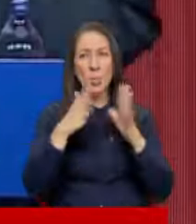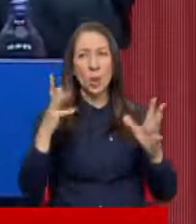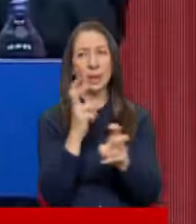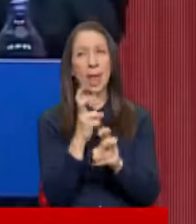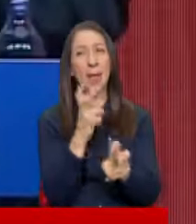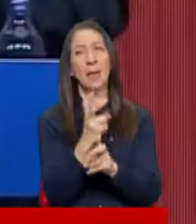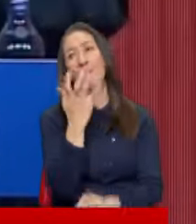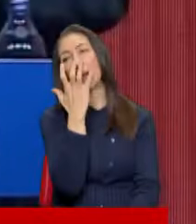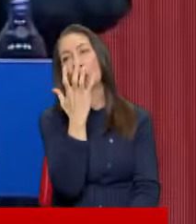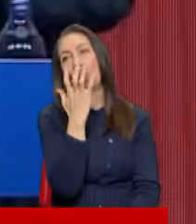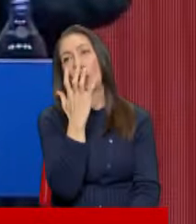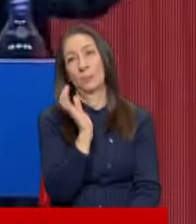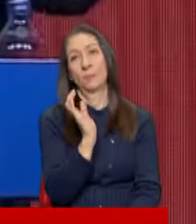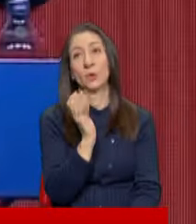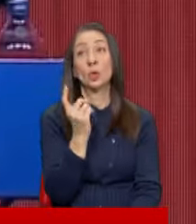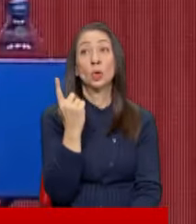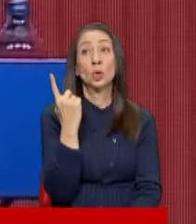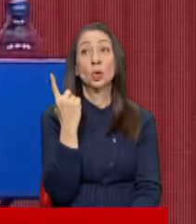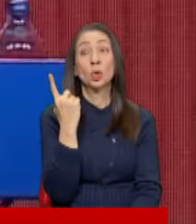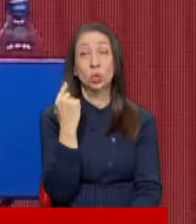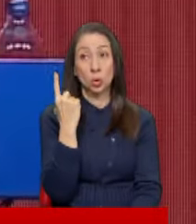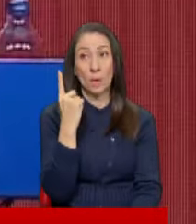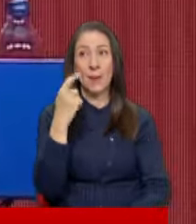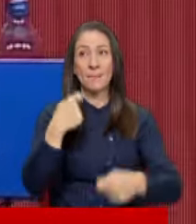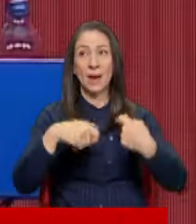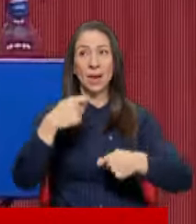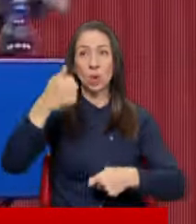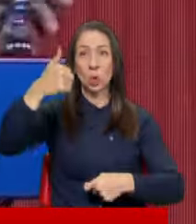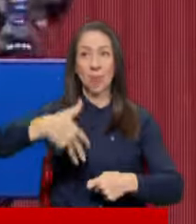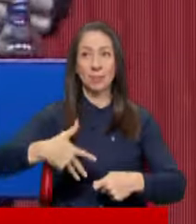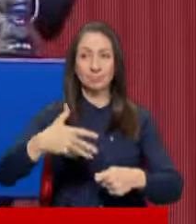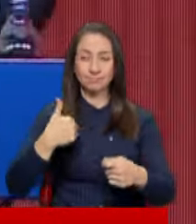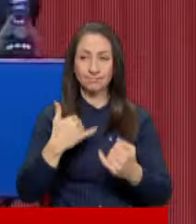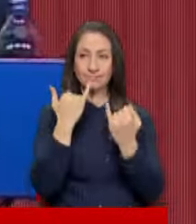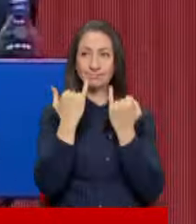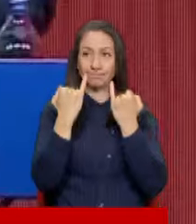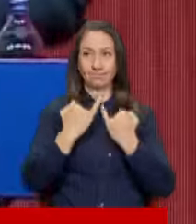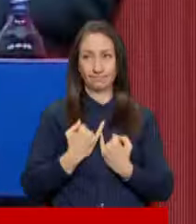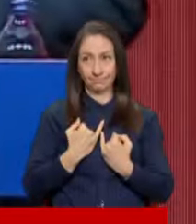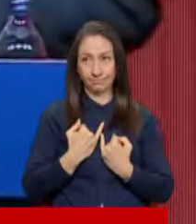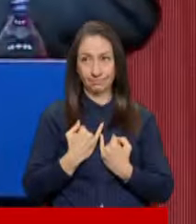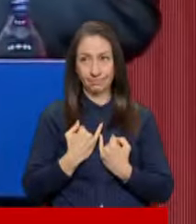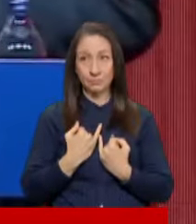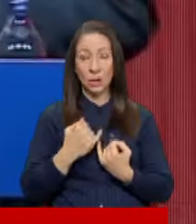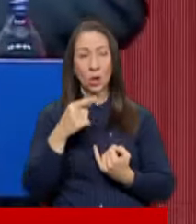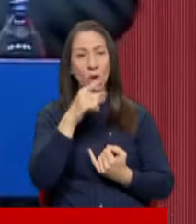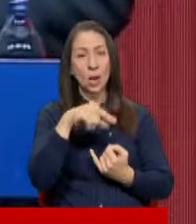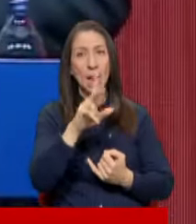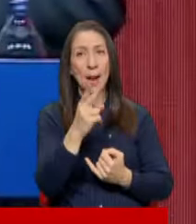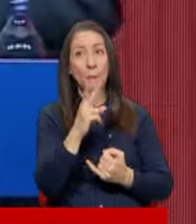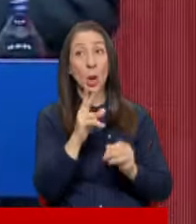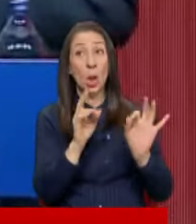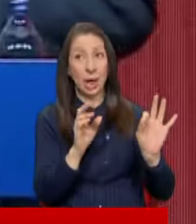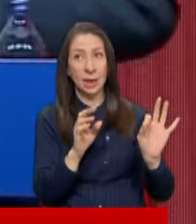tehlike bekliyor dün bir bankanın yönetim kurulu üyeleri ziyaretimize geldi onlardaki rapor